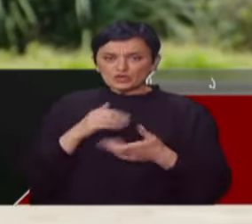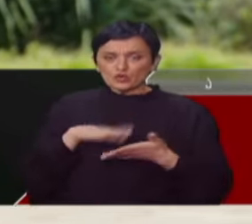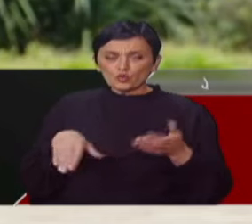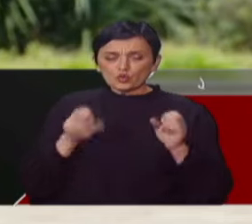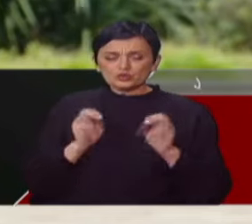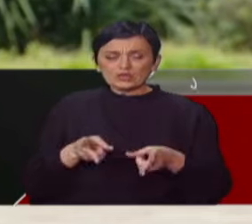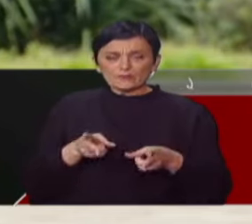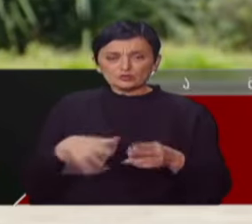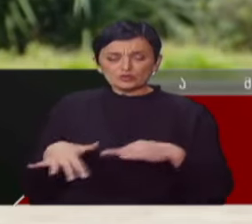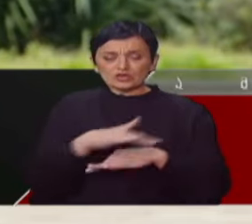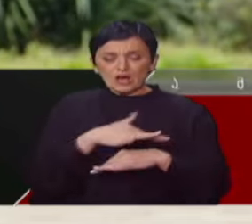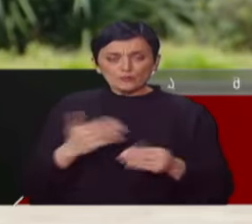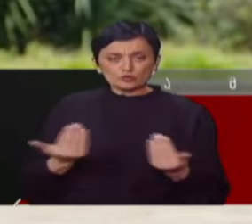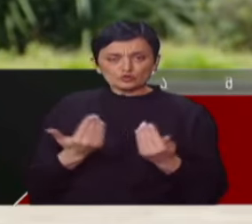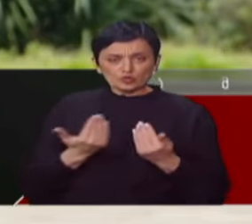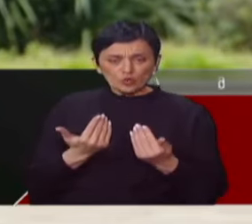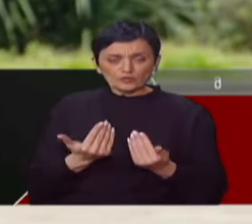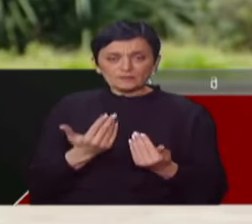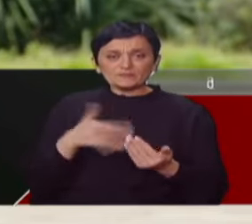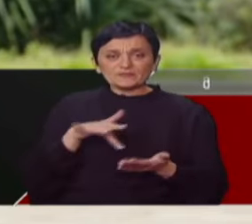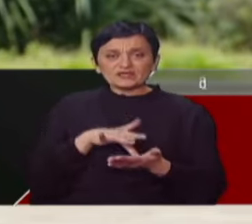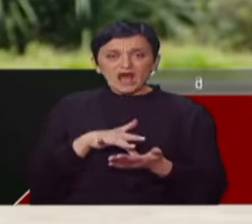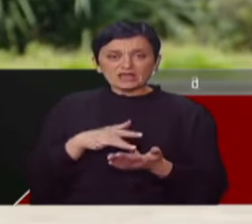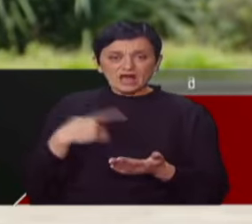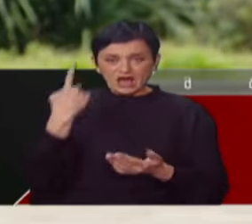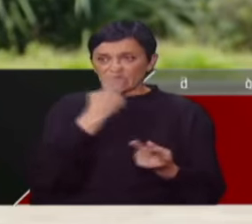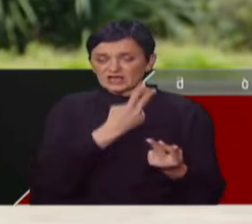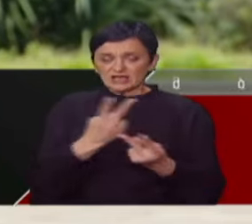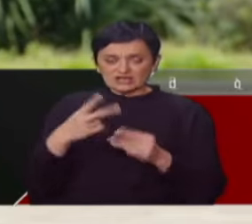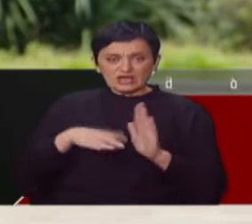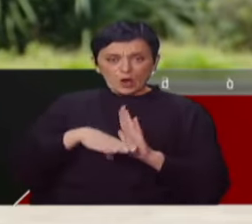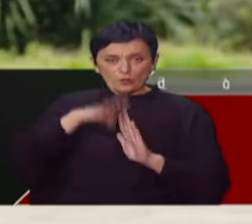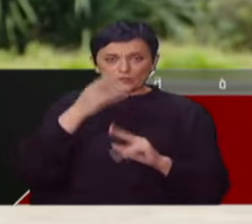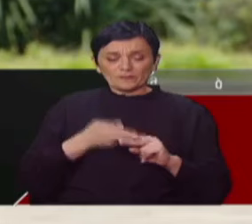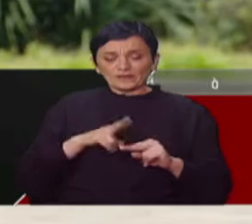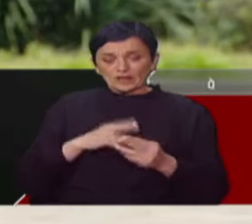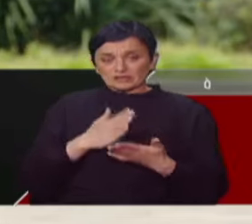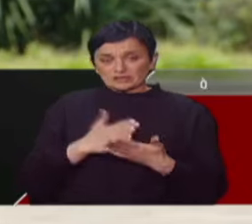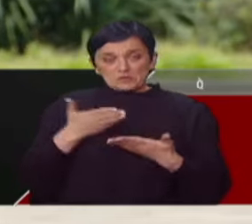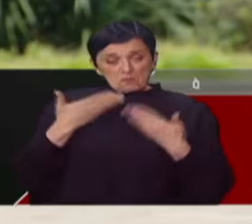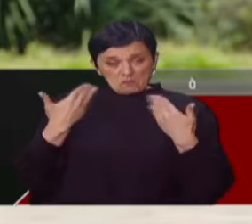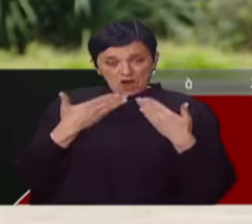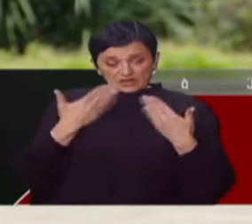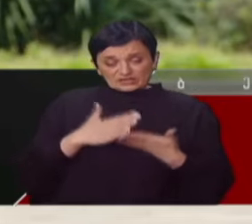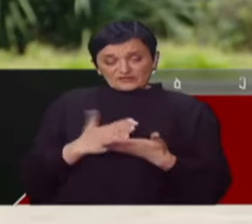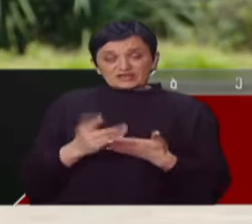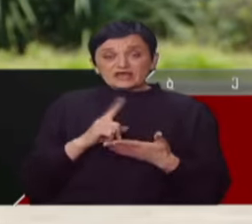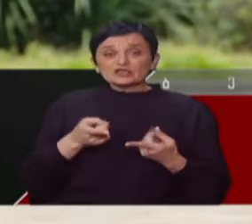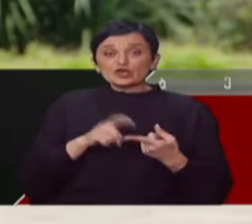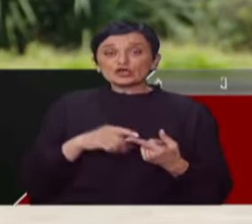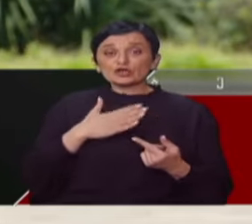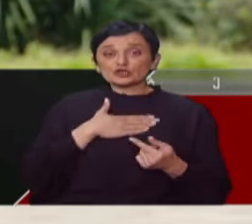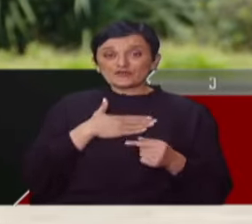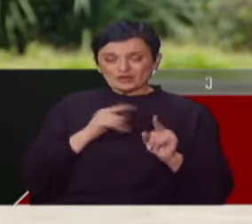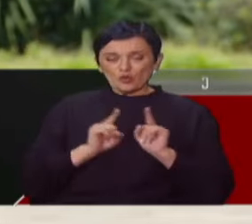Usaftho, Garemoț, Horebisa Twist, da, Kalakis Irsahe, Gamu Jobeste, Cesaris, Zalian Martivi, Nacili, dar ce e ce s-a